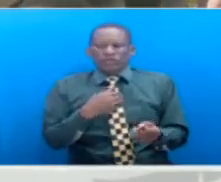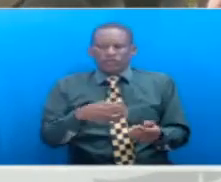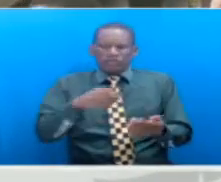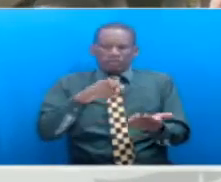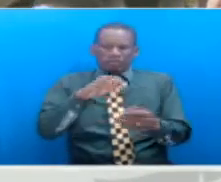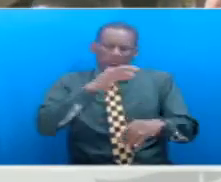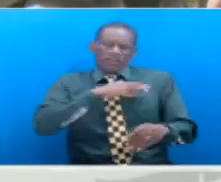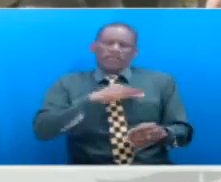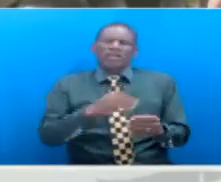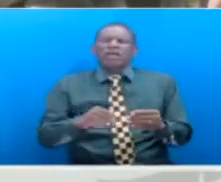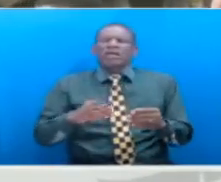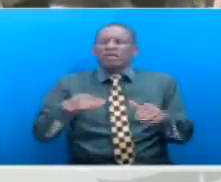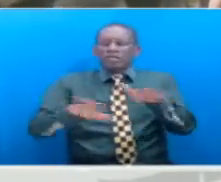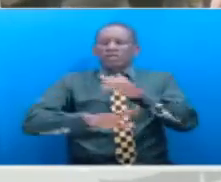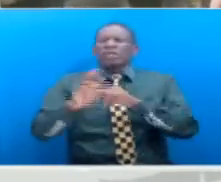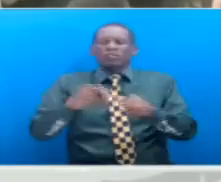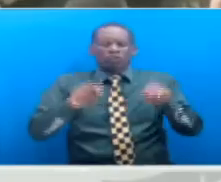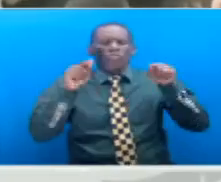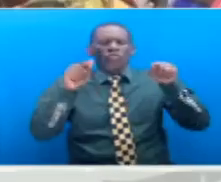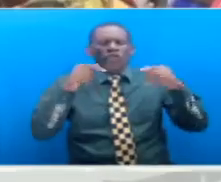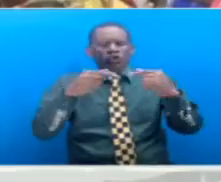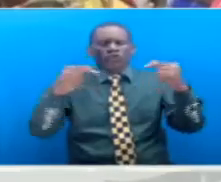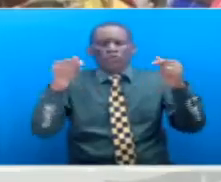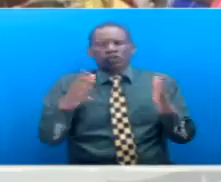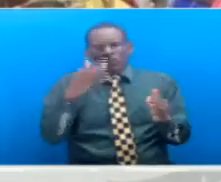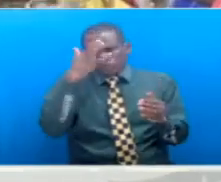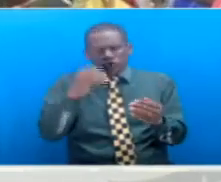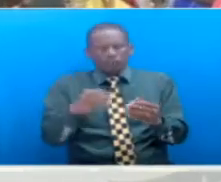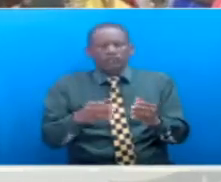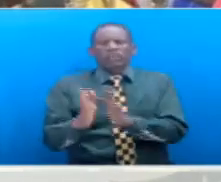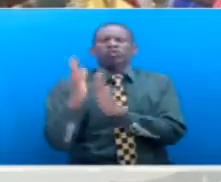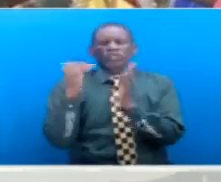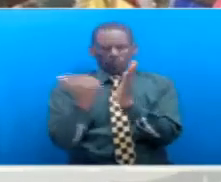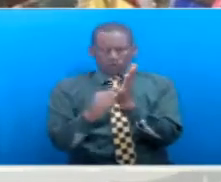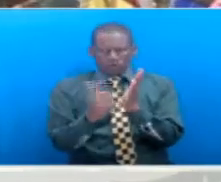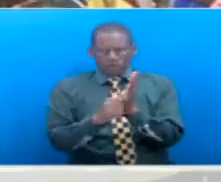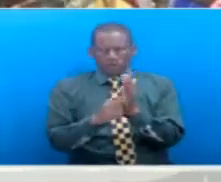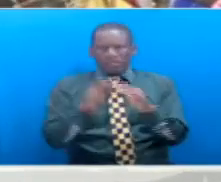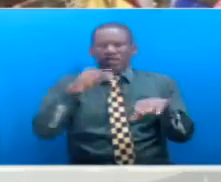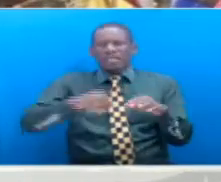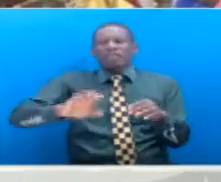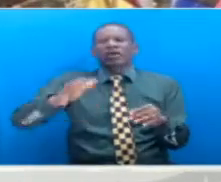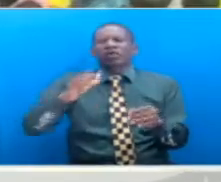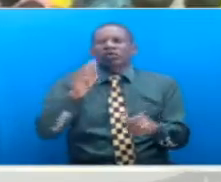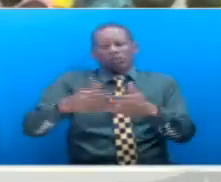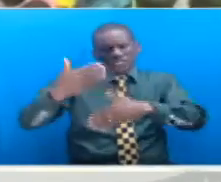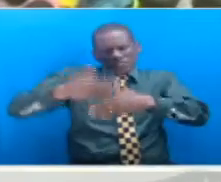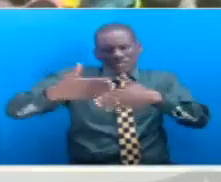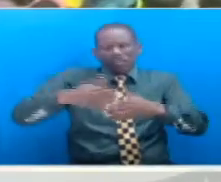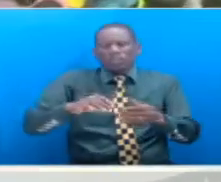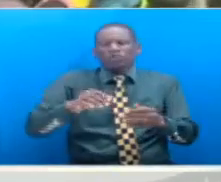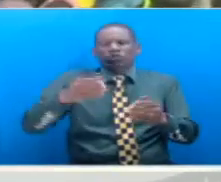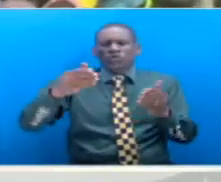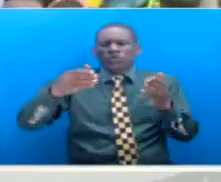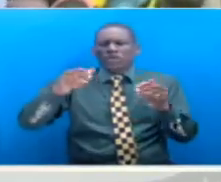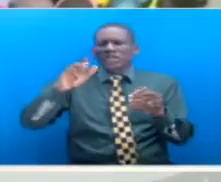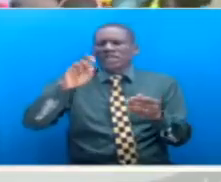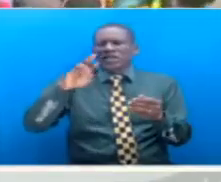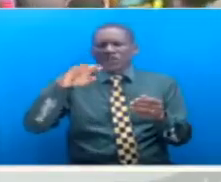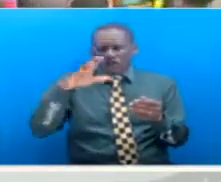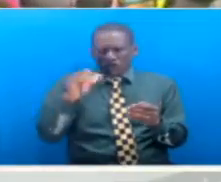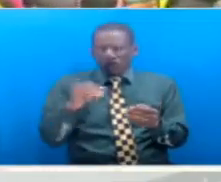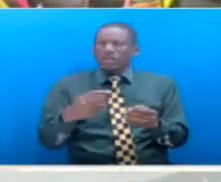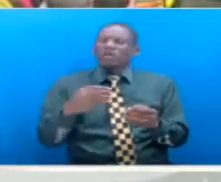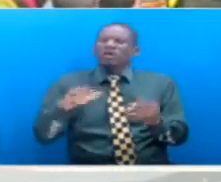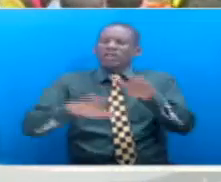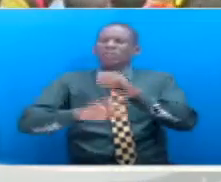rais akielekeza lawama kwa wapinzani wake kutokana na kudorora kwa usalama katika kaunti zinazopakana na bonde la Kerio,